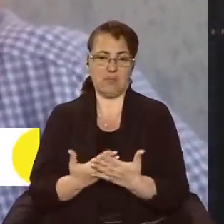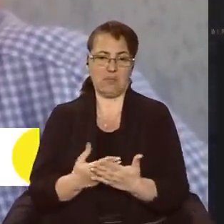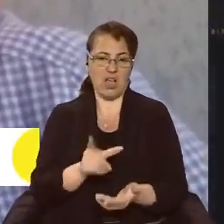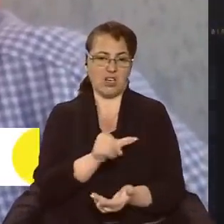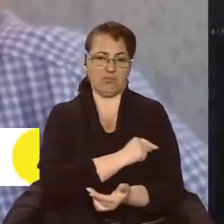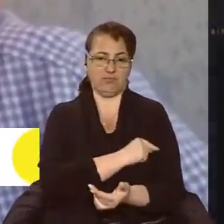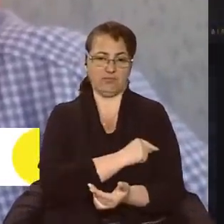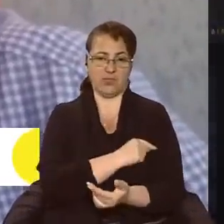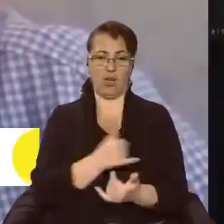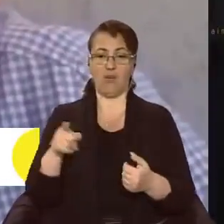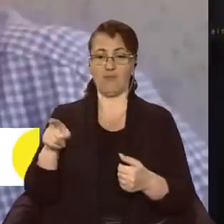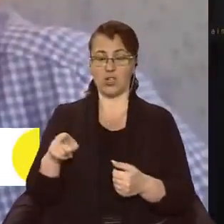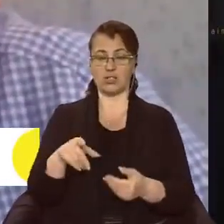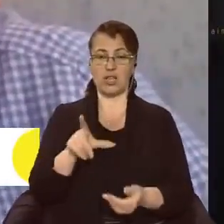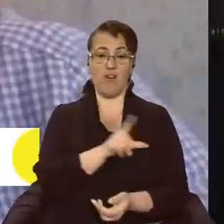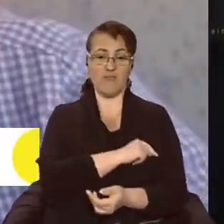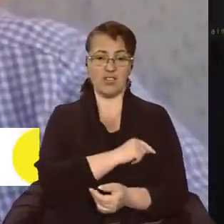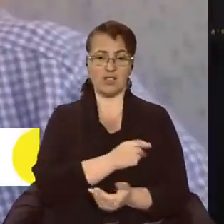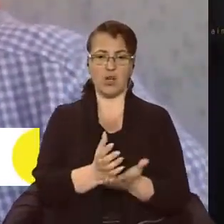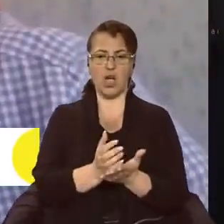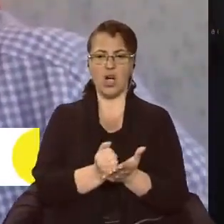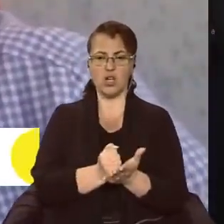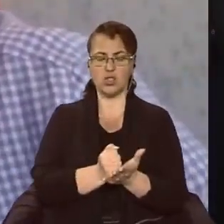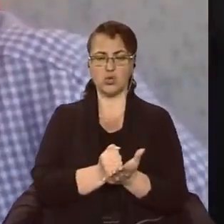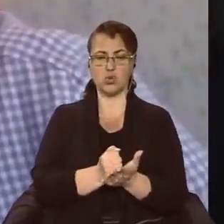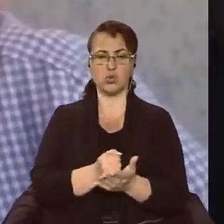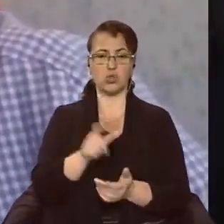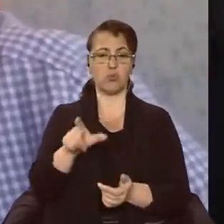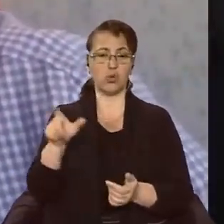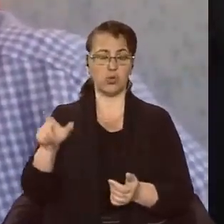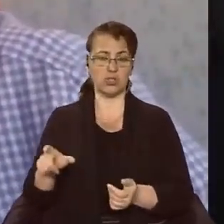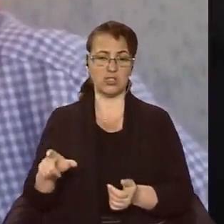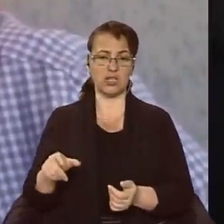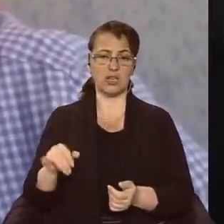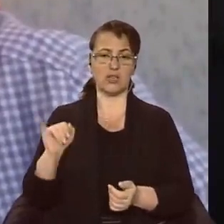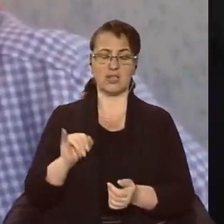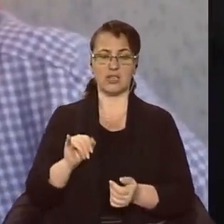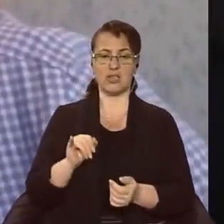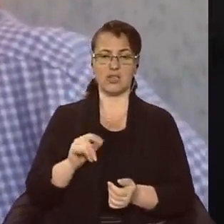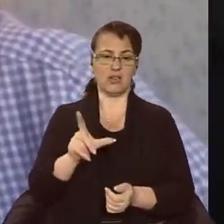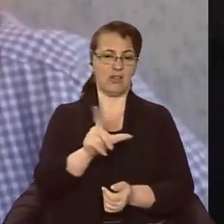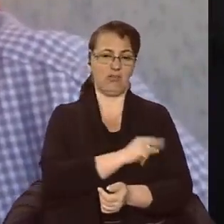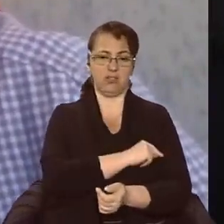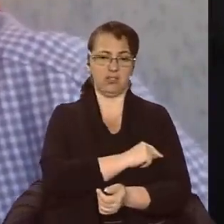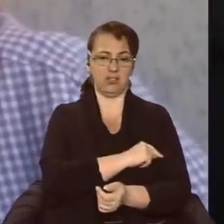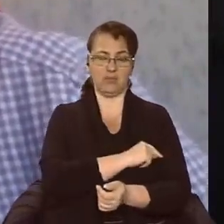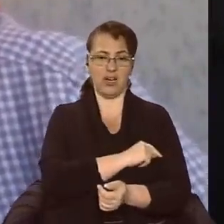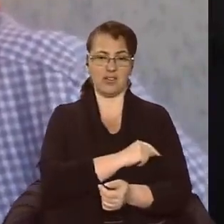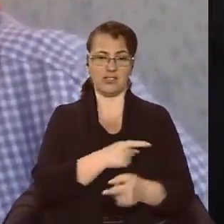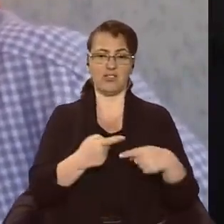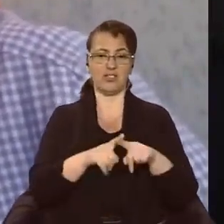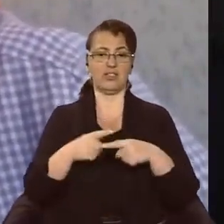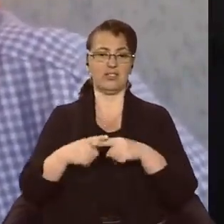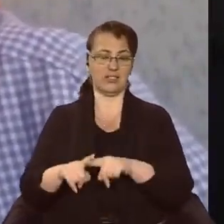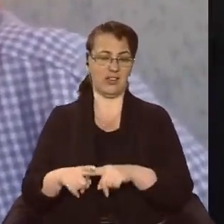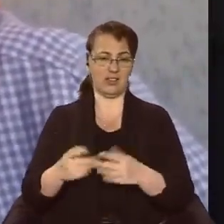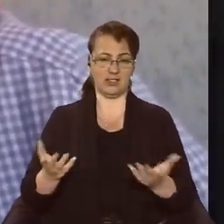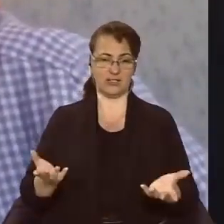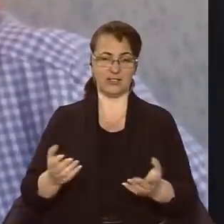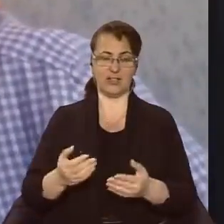Вони виснажені ресурсом людським, вони виснажені ресурсом технічним, тобто не вистачає дійсно